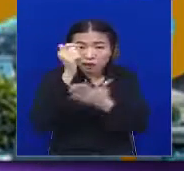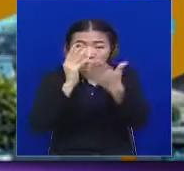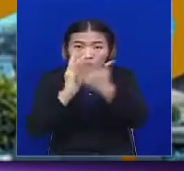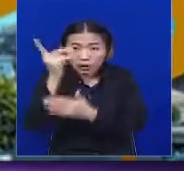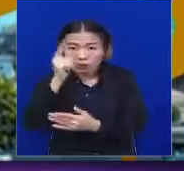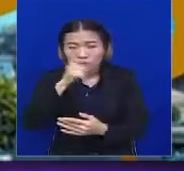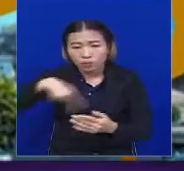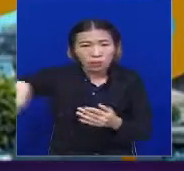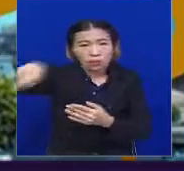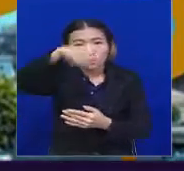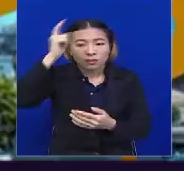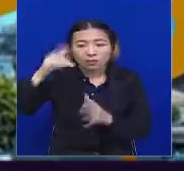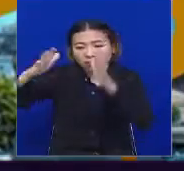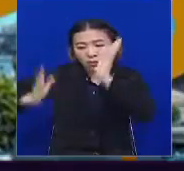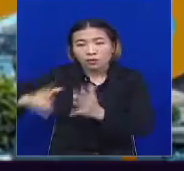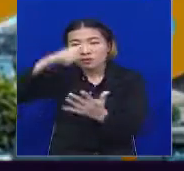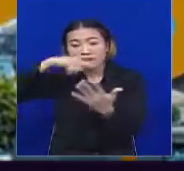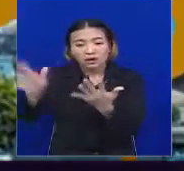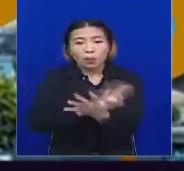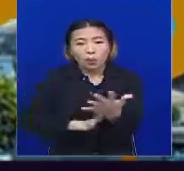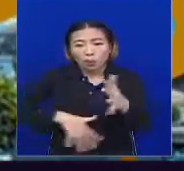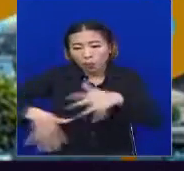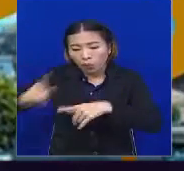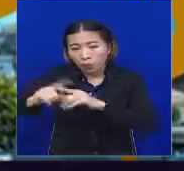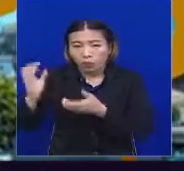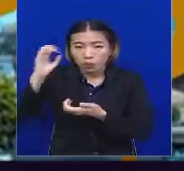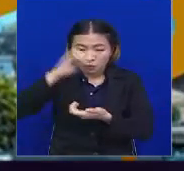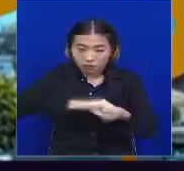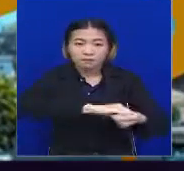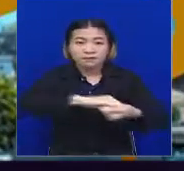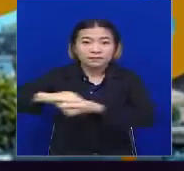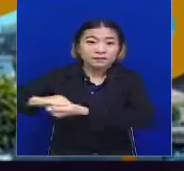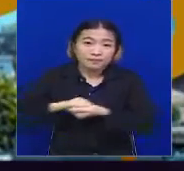องอาศัยความร่วมมือของคนไทยทุกคนนะหลานชาย